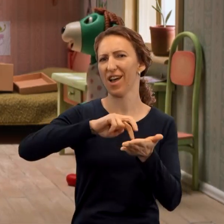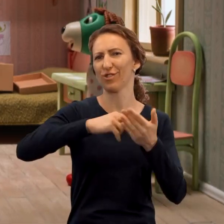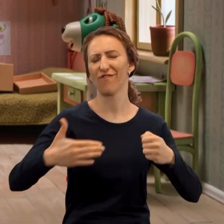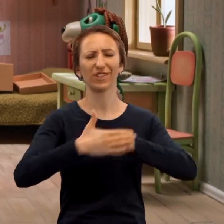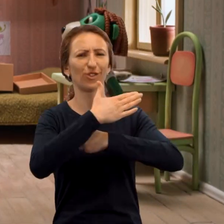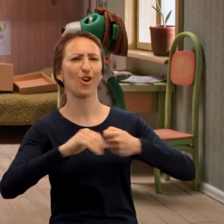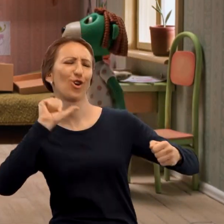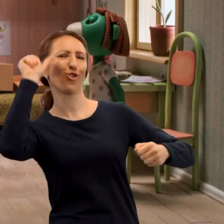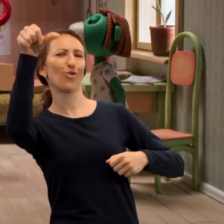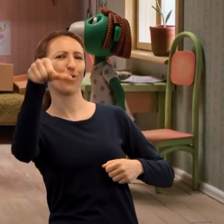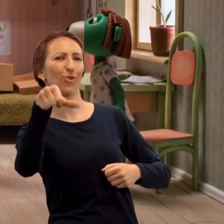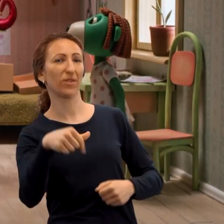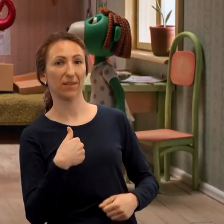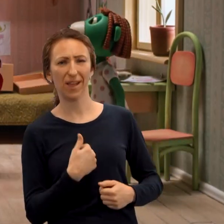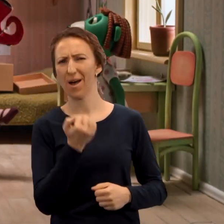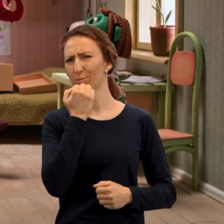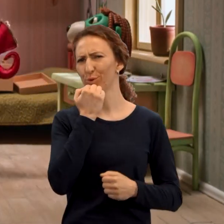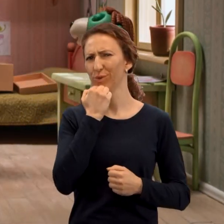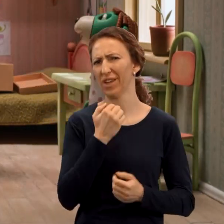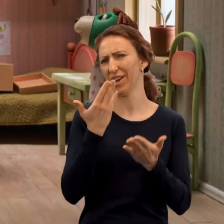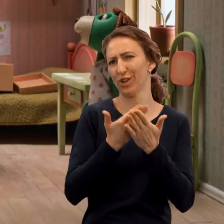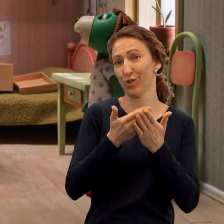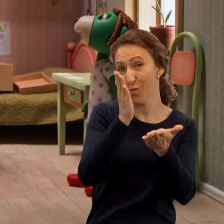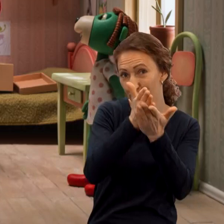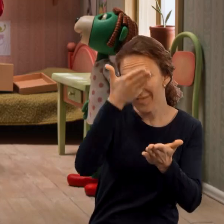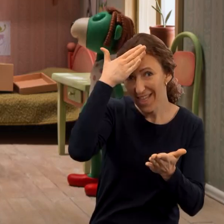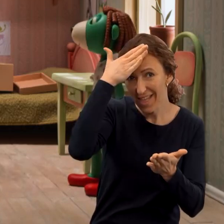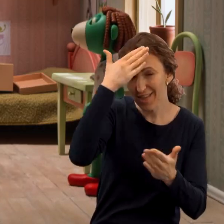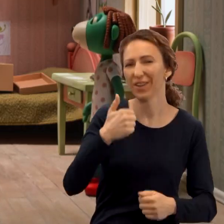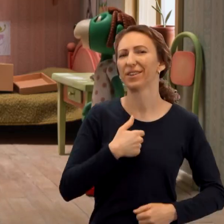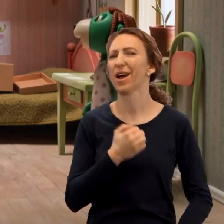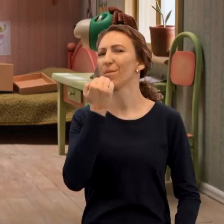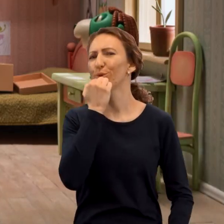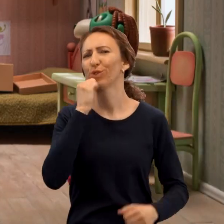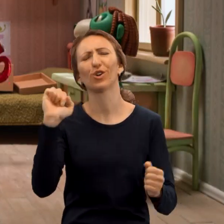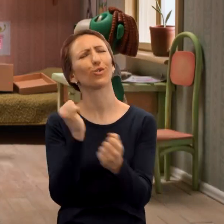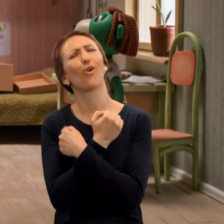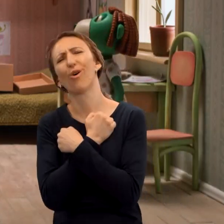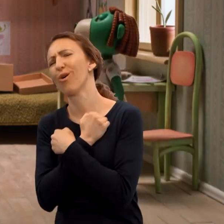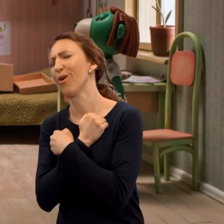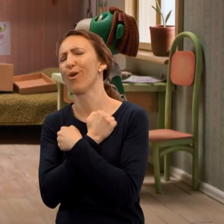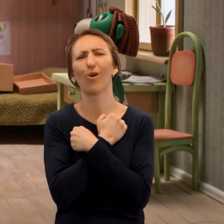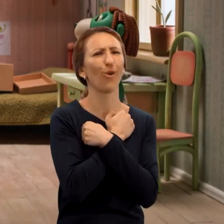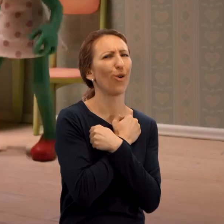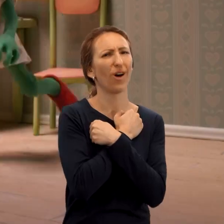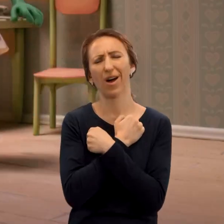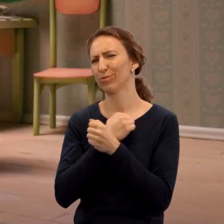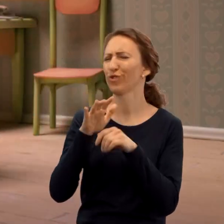tańczyć na weselu. Teraz wiecie w jakim celu. Kocham buty nie przy tobie.